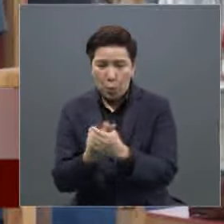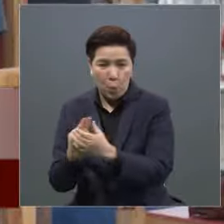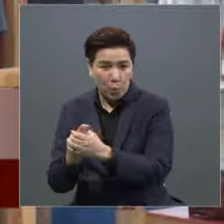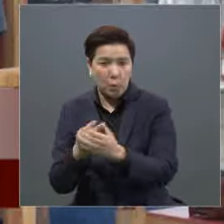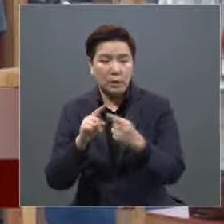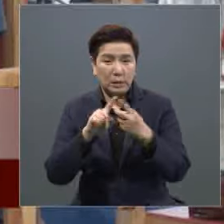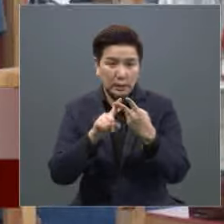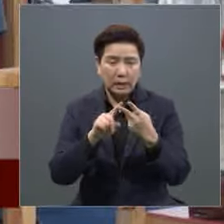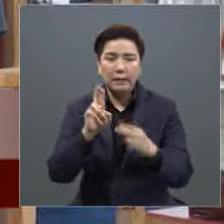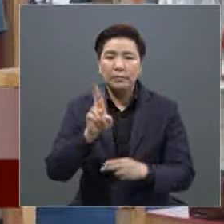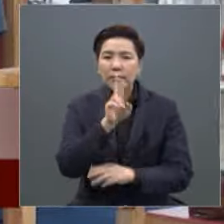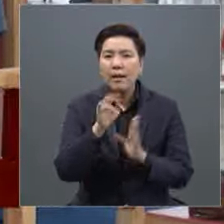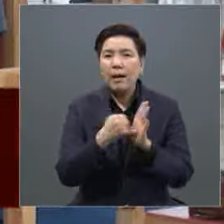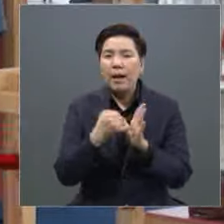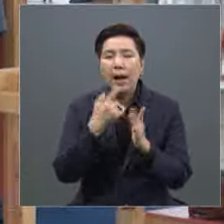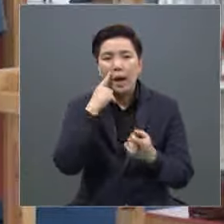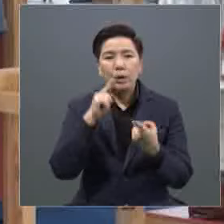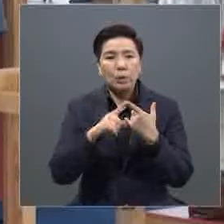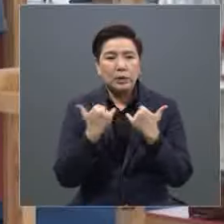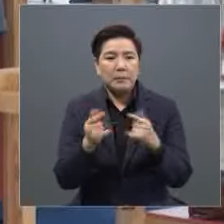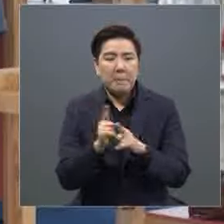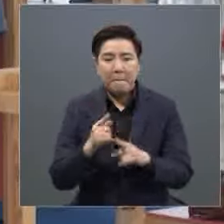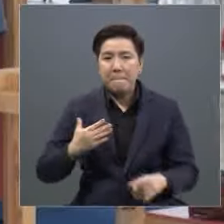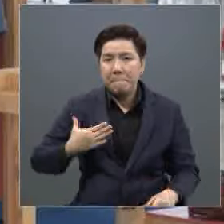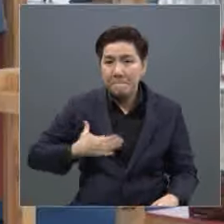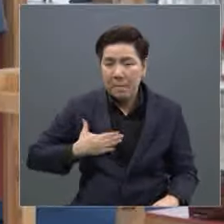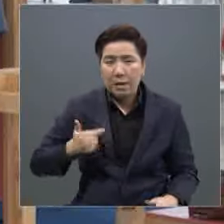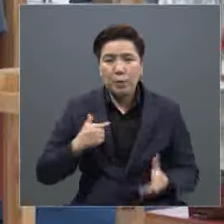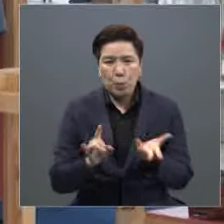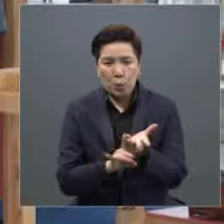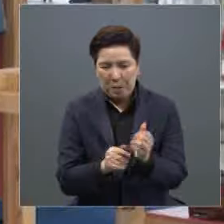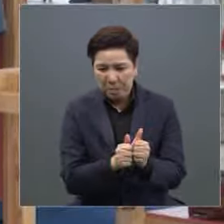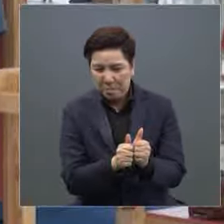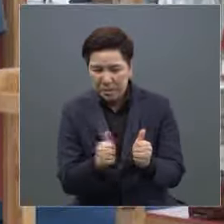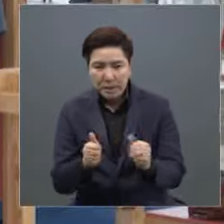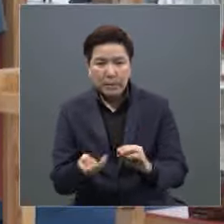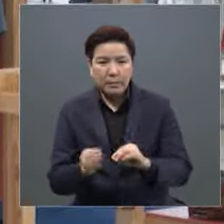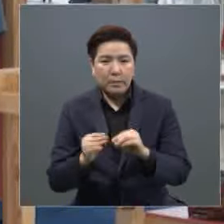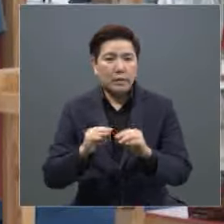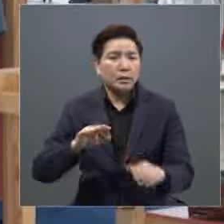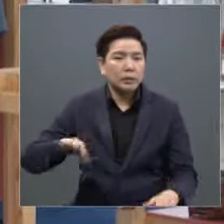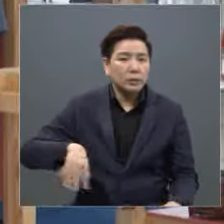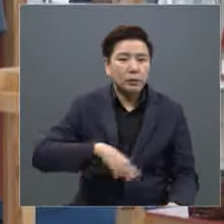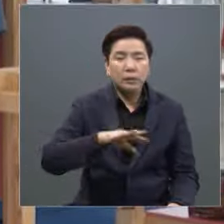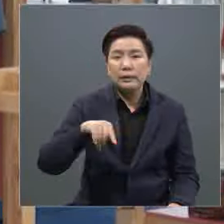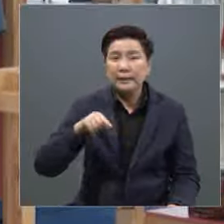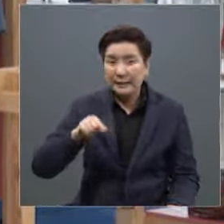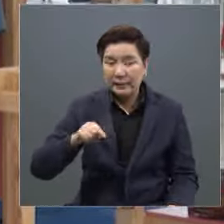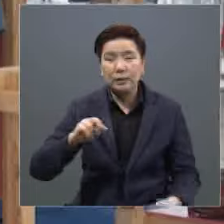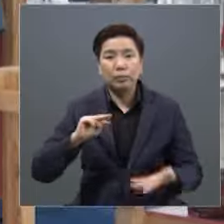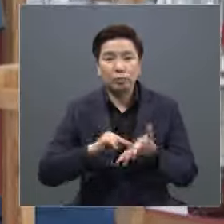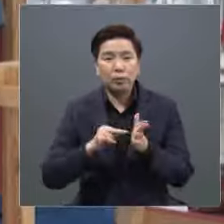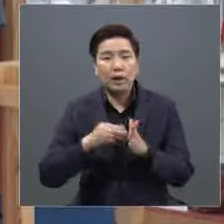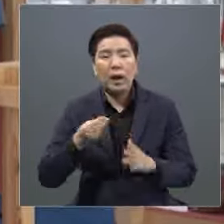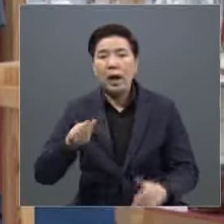สามารถใช้งานง่ายมากขึ้นตลอดจนเนื้อผ้าที่มีคุณภาพสูงขึ้นนะครับทั้งหมดทั้งมวลเนี่ยครับมันสามาร